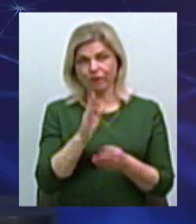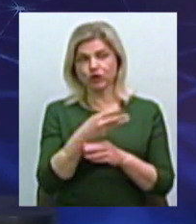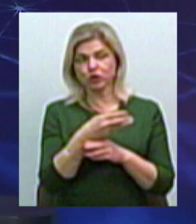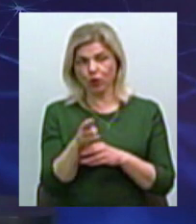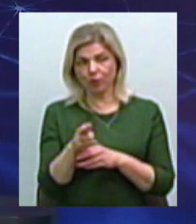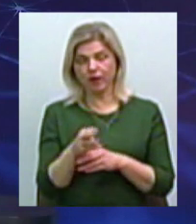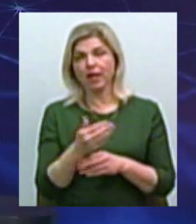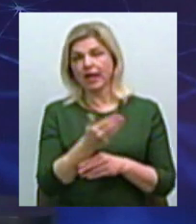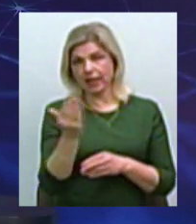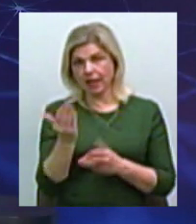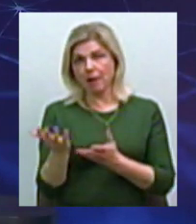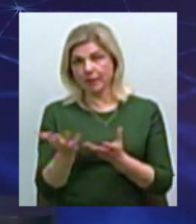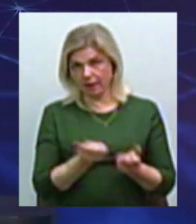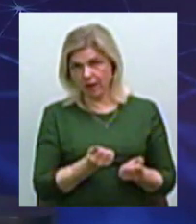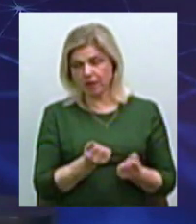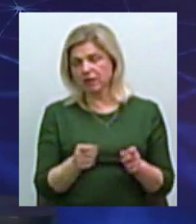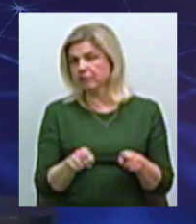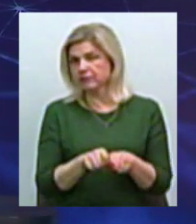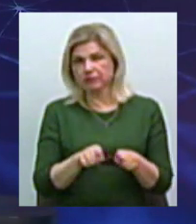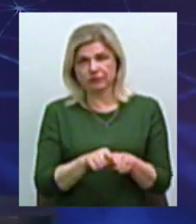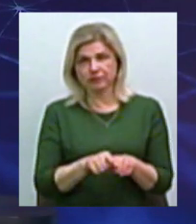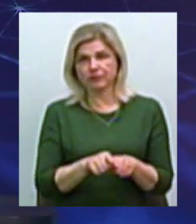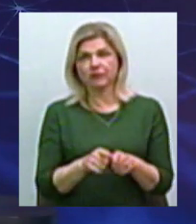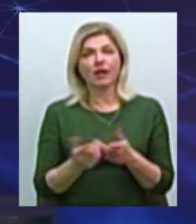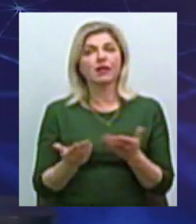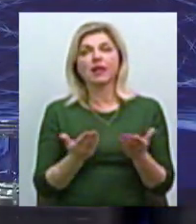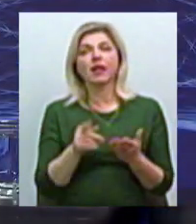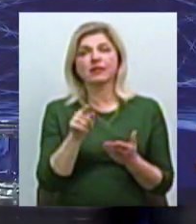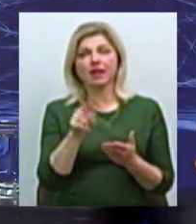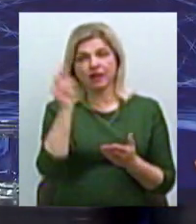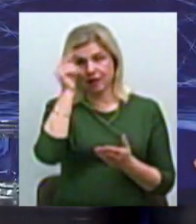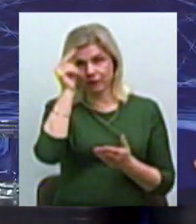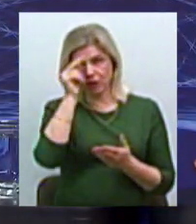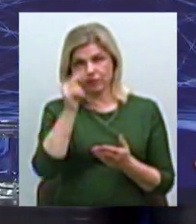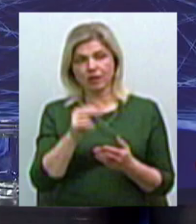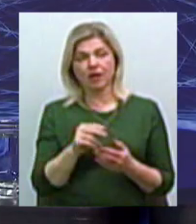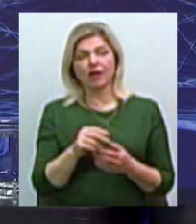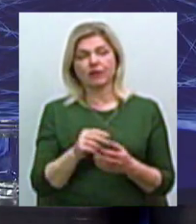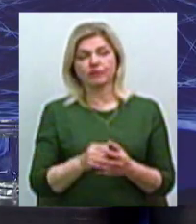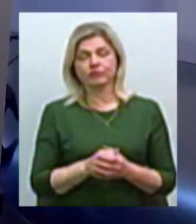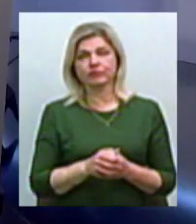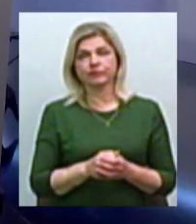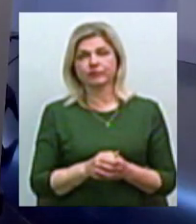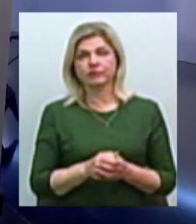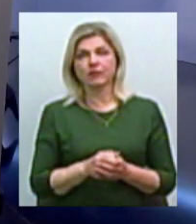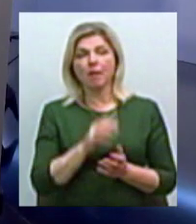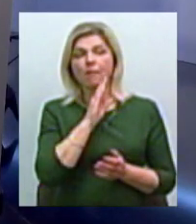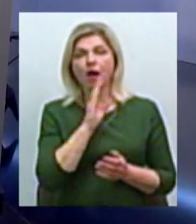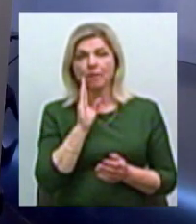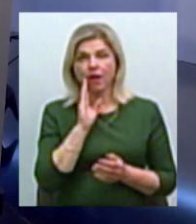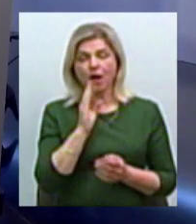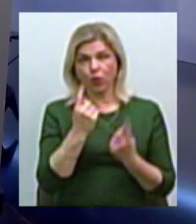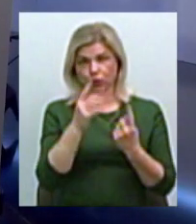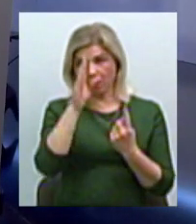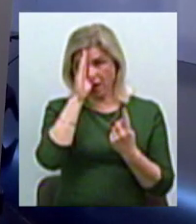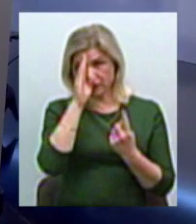їх приймають? Да, їх немає приймають. Значення, де ти навчаєшся на даний момент? Вона працює з дітьми. Мама хлопчика, яку